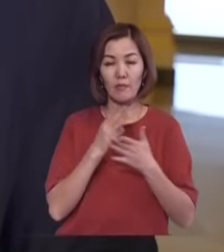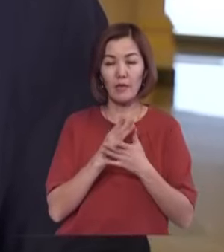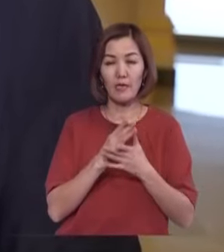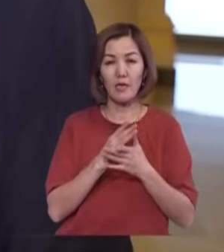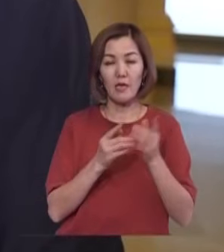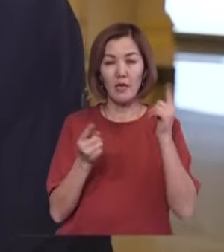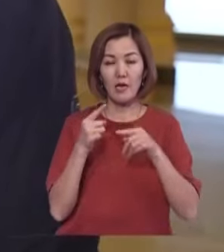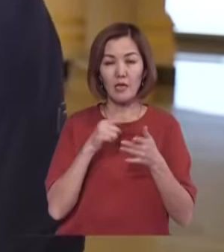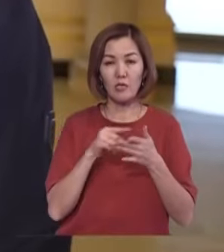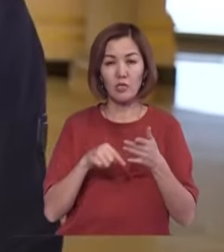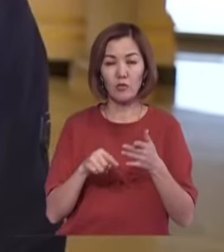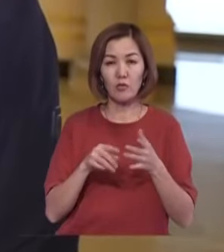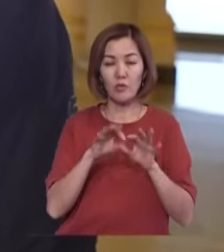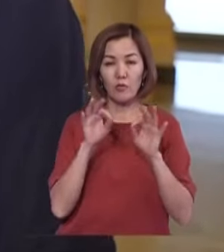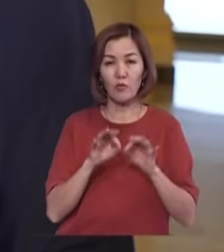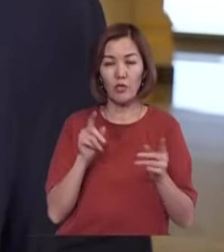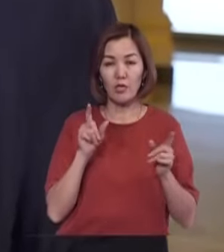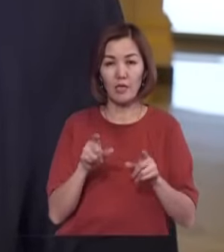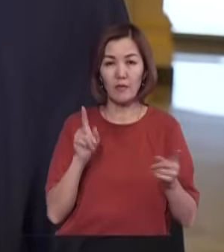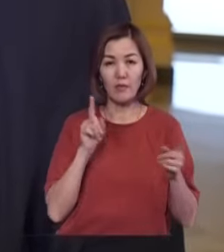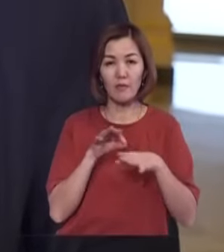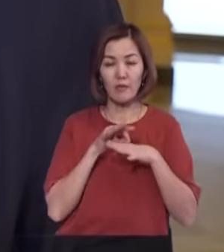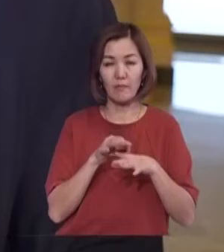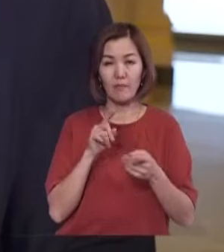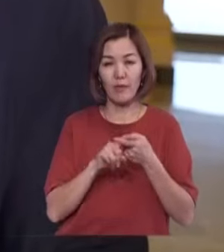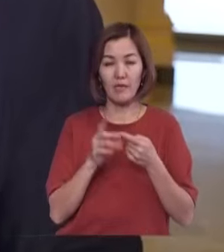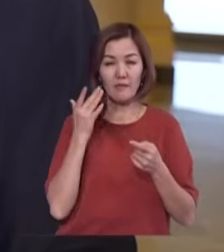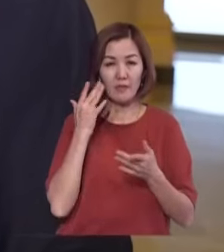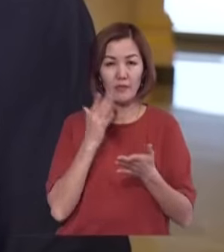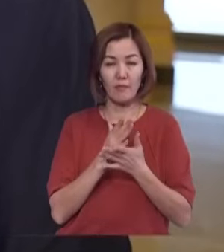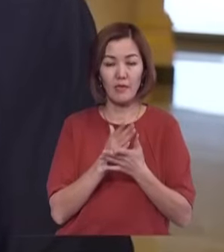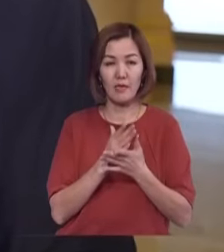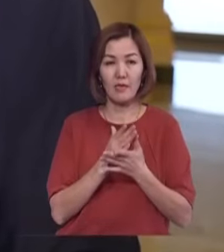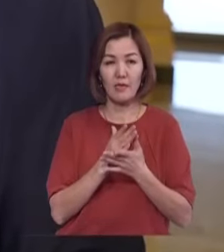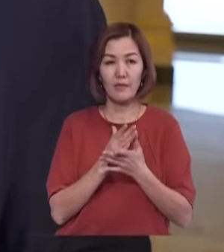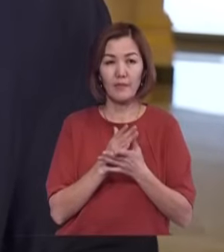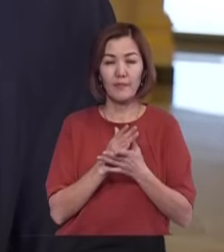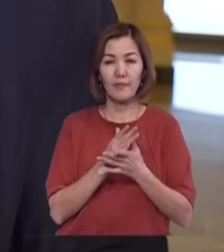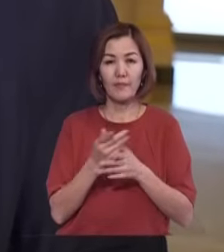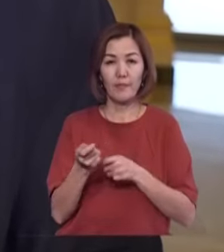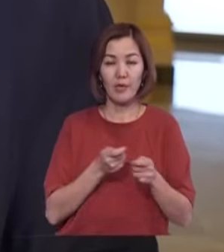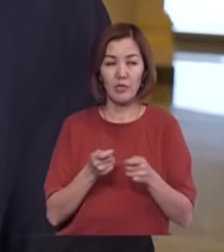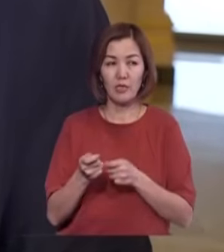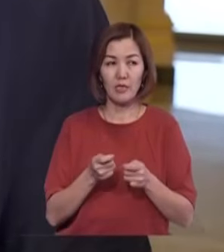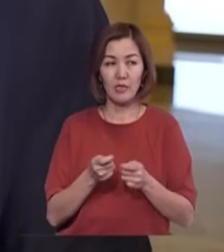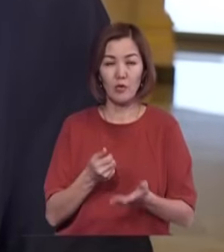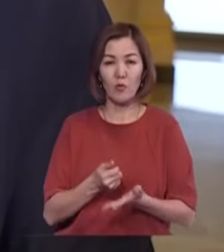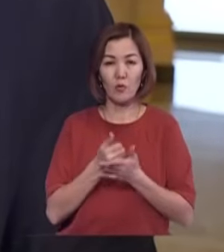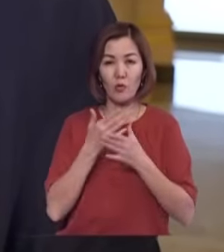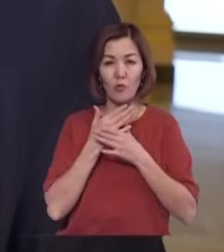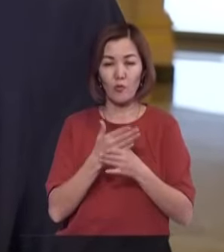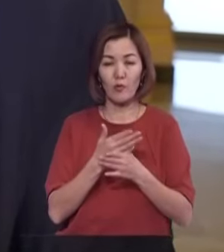ақын жазушылармен, өнер адамдарымен тікелей байланыс жұмыс істейтін. Соның басшылығы қолдау